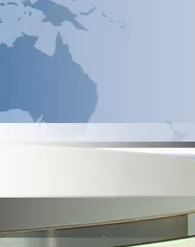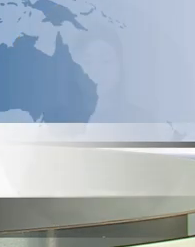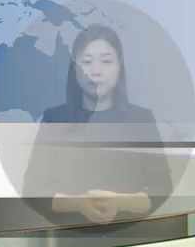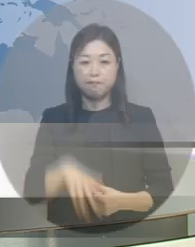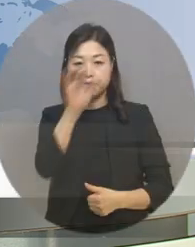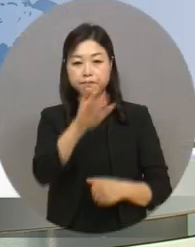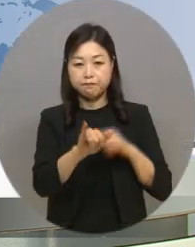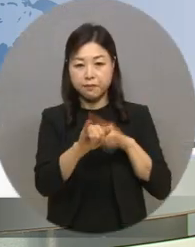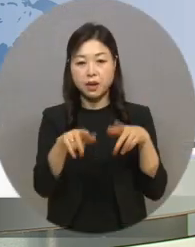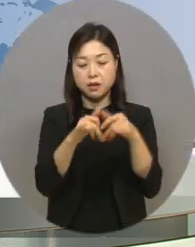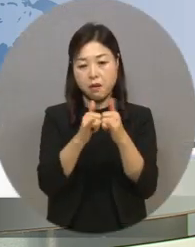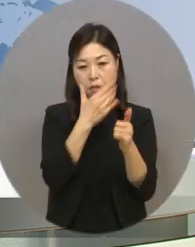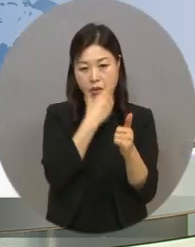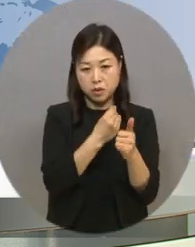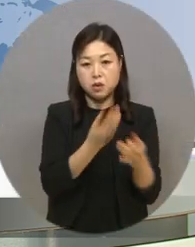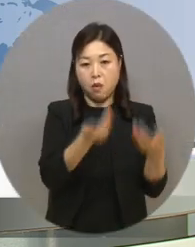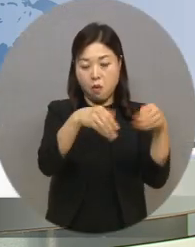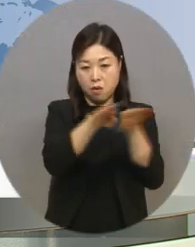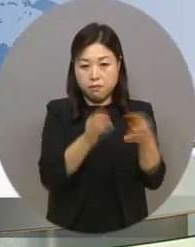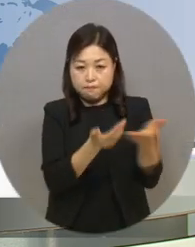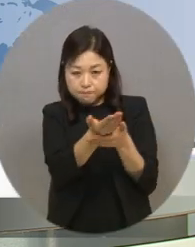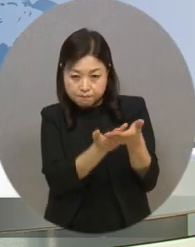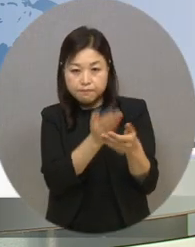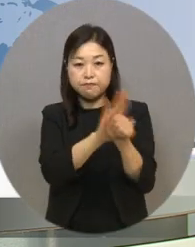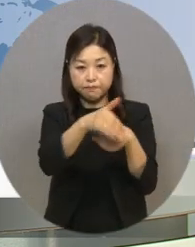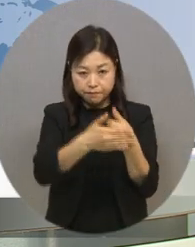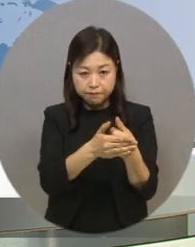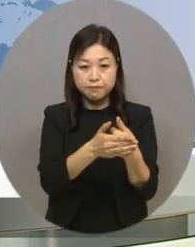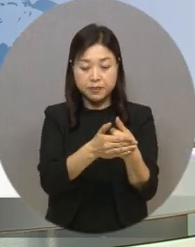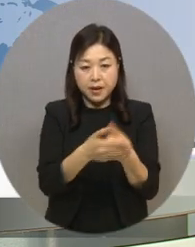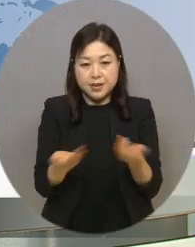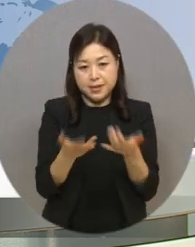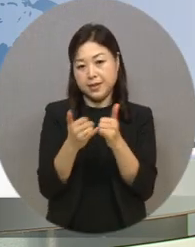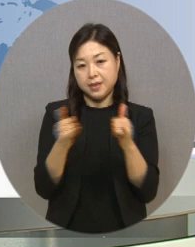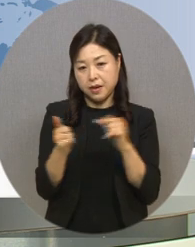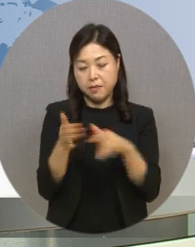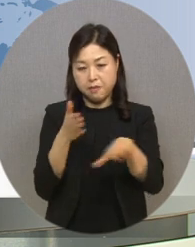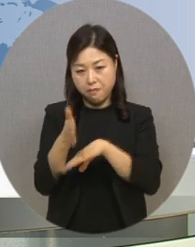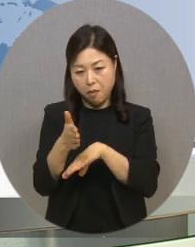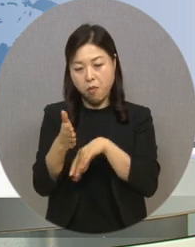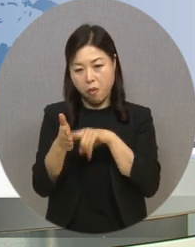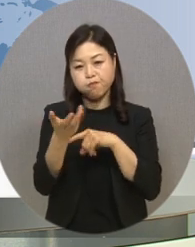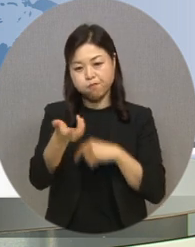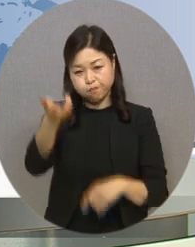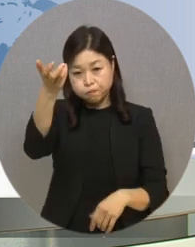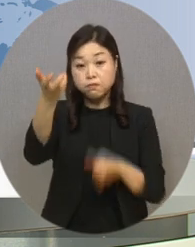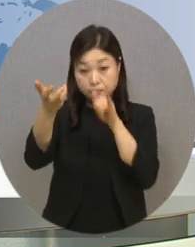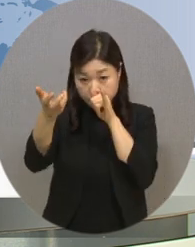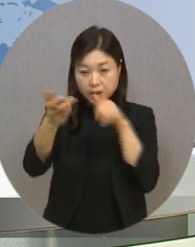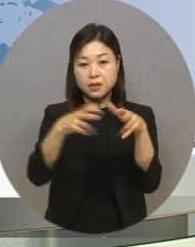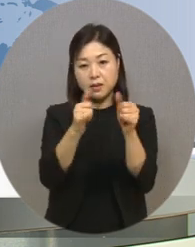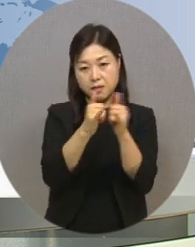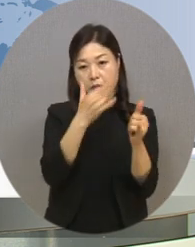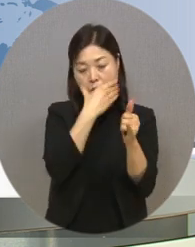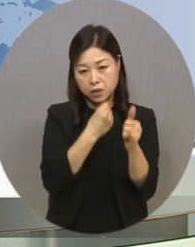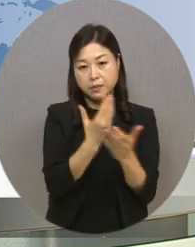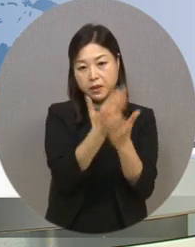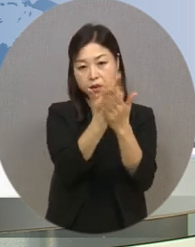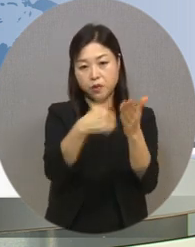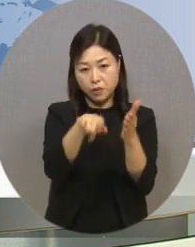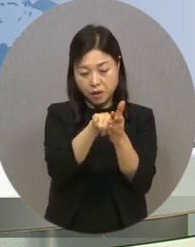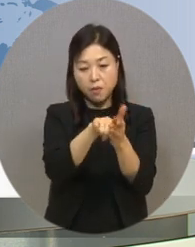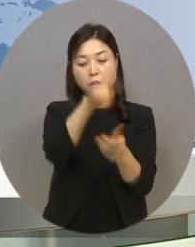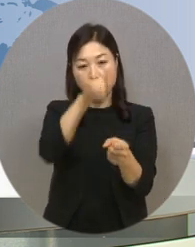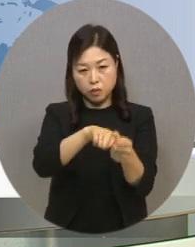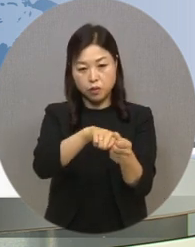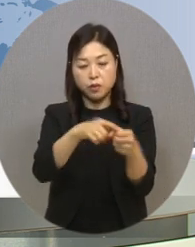전국에 있는 장애인 복지관의 교류와 협력, 그리고 종사자들의 전문성을 높이고 장애인 복지 발전을 위해 설립된